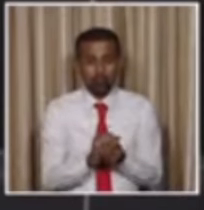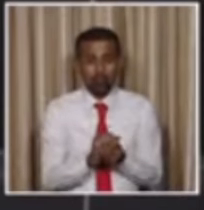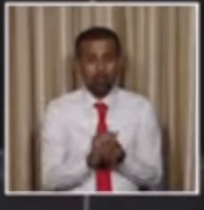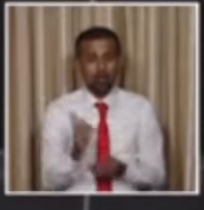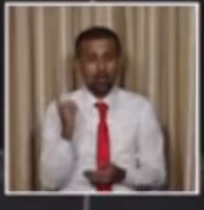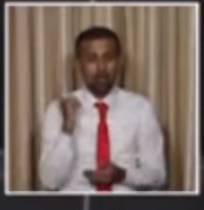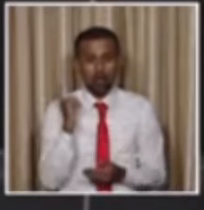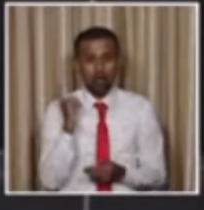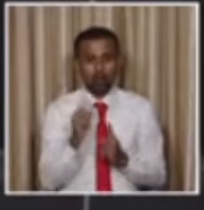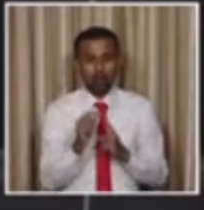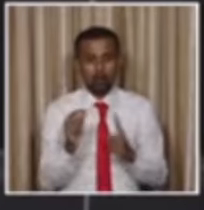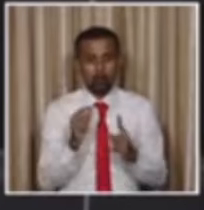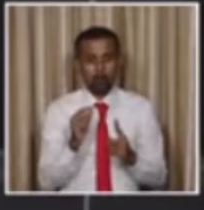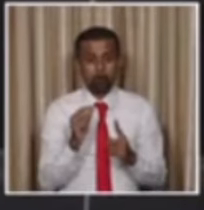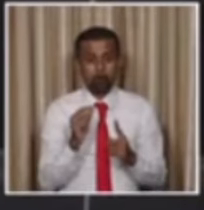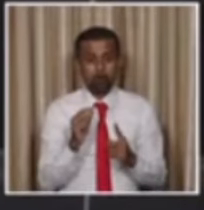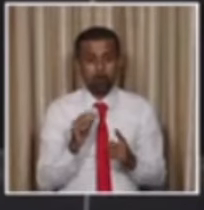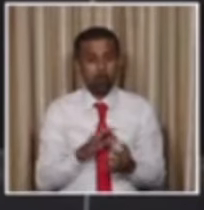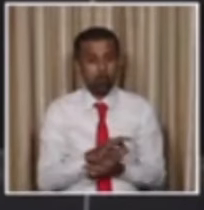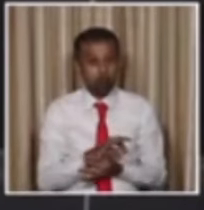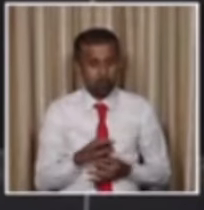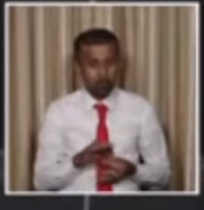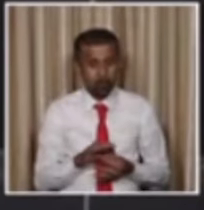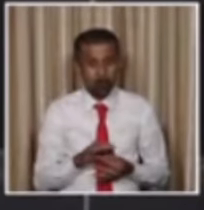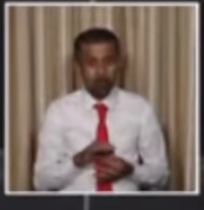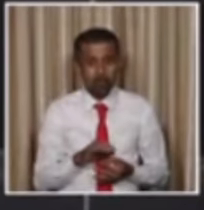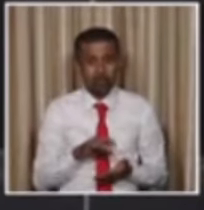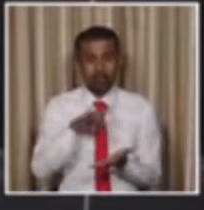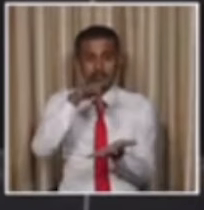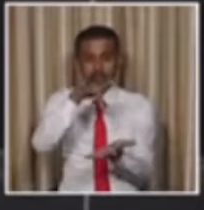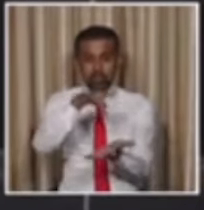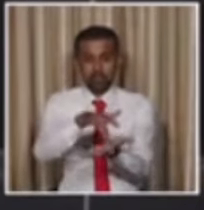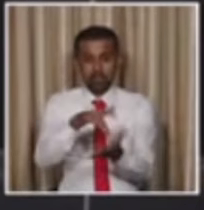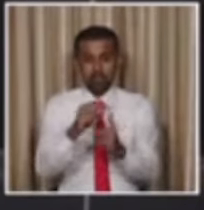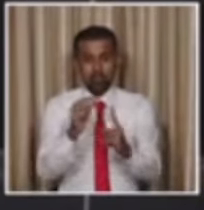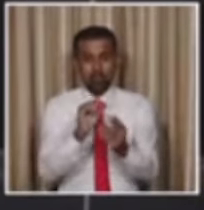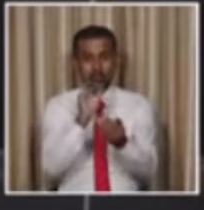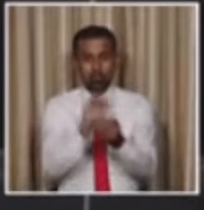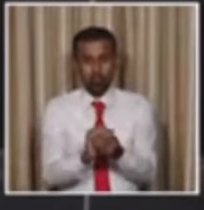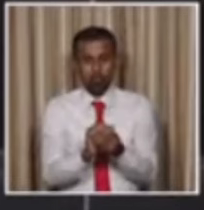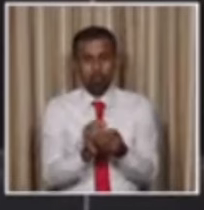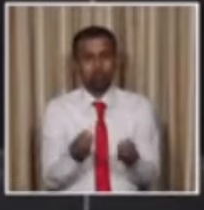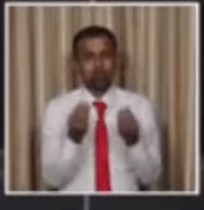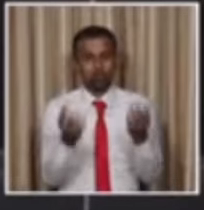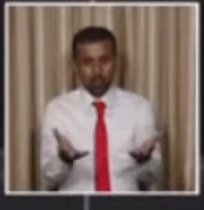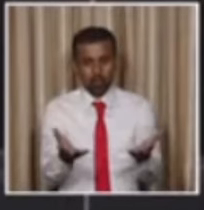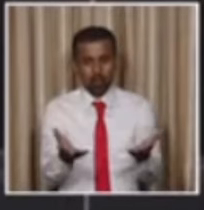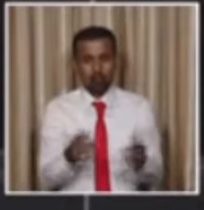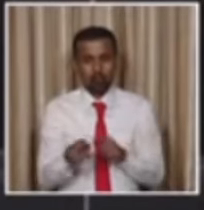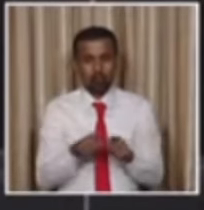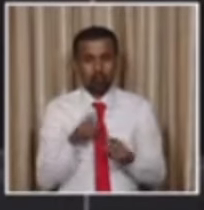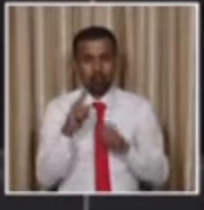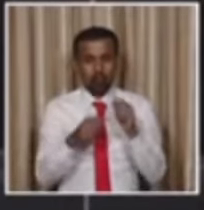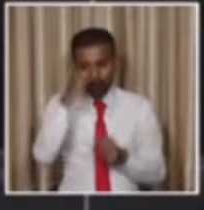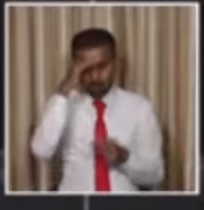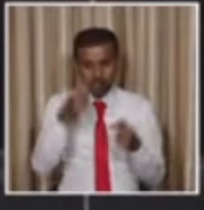බලකායන්ට පාර්ලිමේන්තු ප්‍රජාතන්ත්‍රවාදී කේන්ද්‍රස්ථානයේ වූ පාර්ලිමේන්තු ආරක්ෂා කළ දුන්නා. මෙවැනි